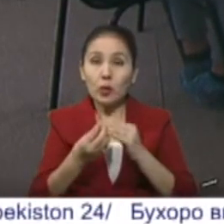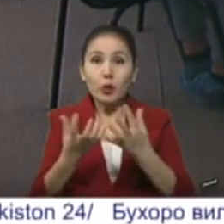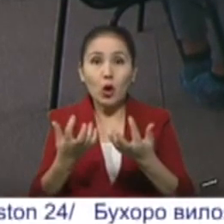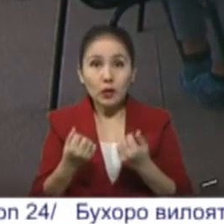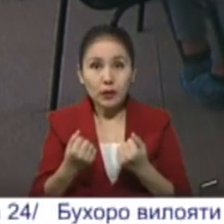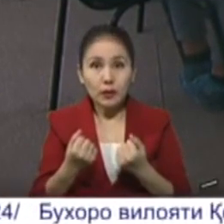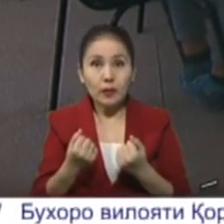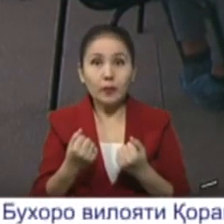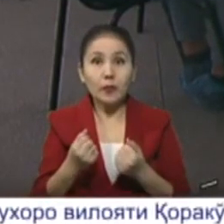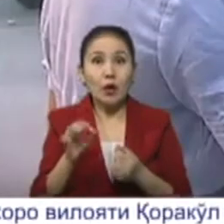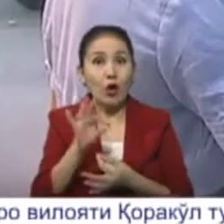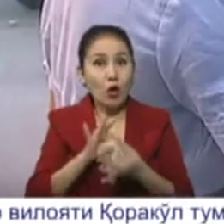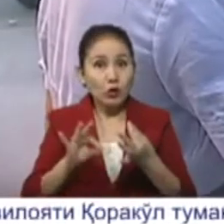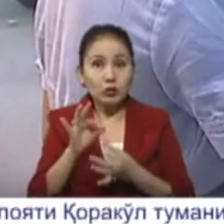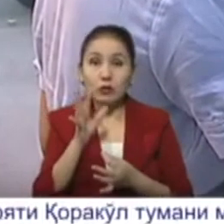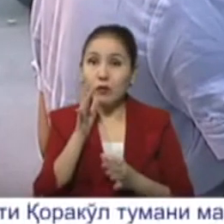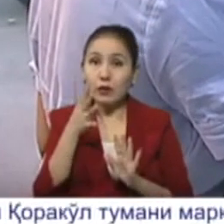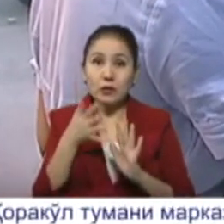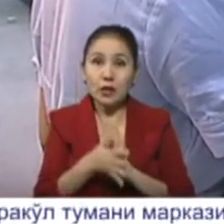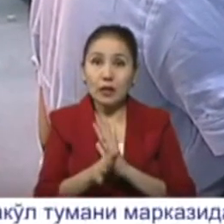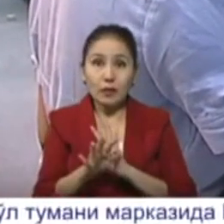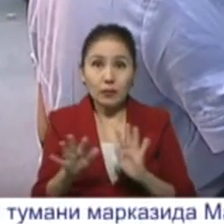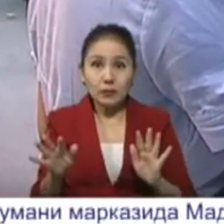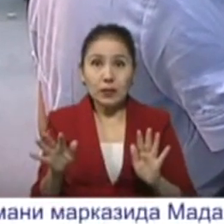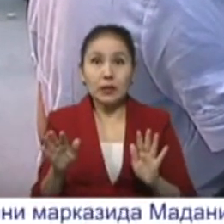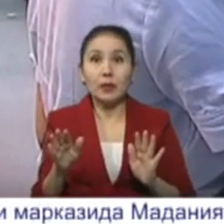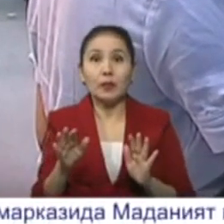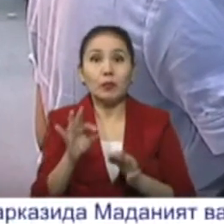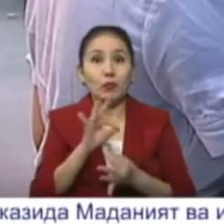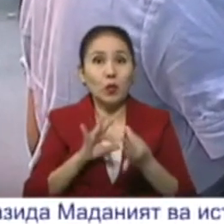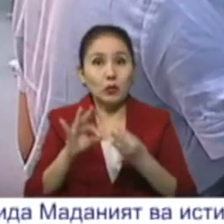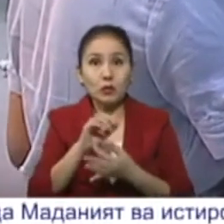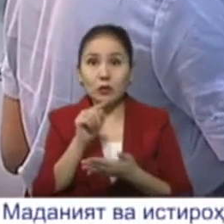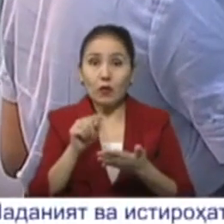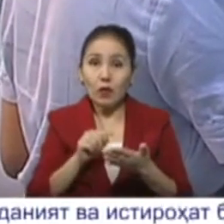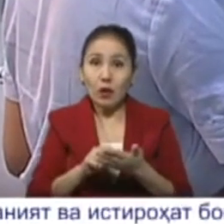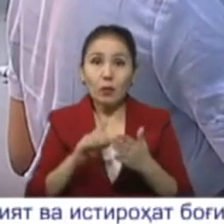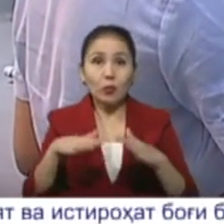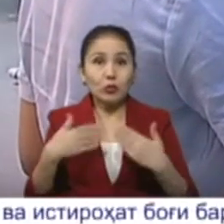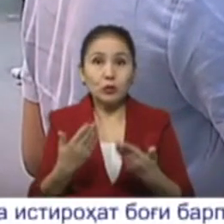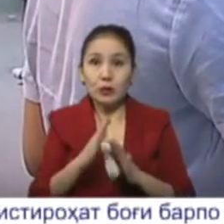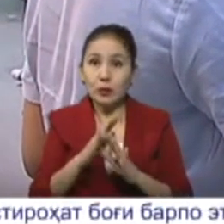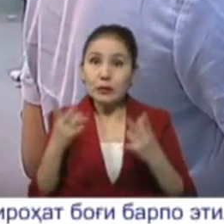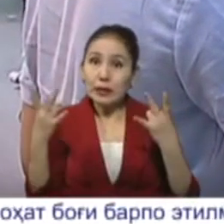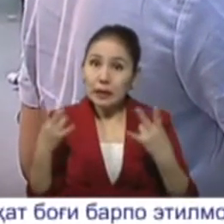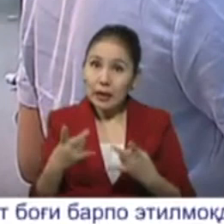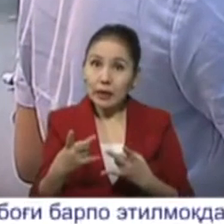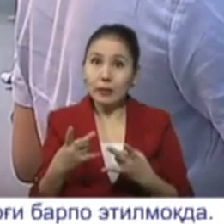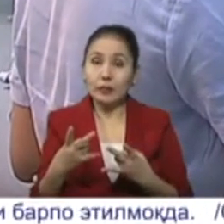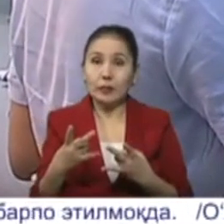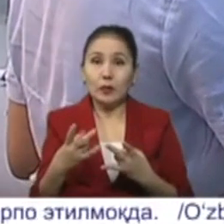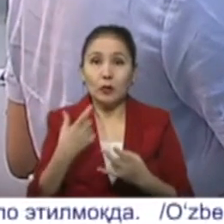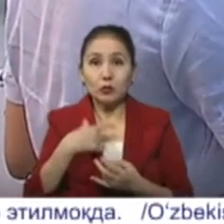holda ortiqcha vaqt sarflamasdan, haligi ortiqcha savollar bilan murojaat qilmasdan, kerakli o'zi